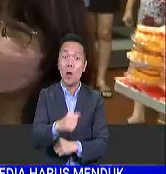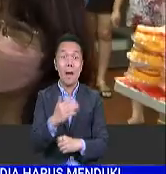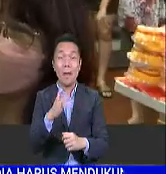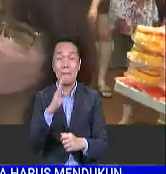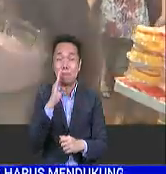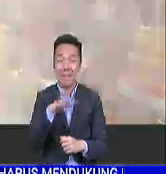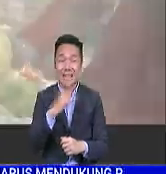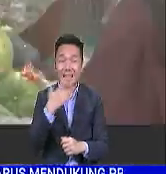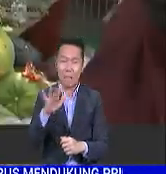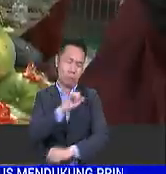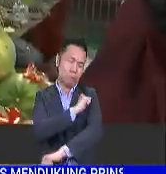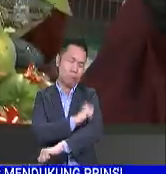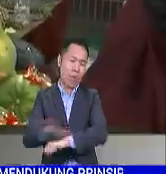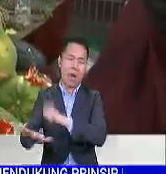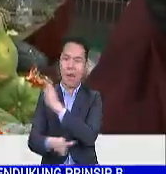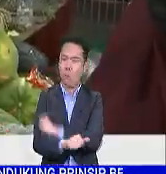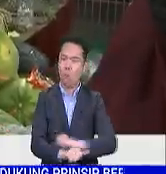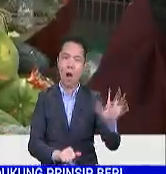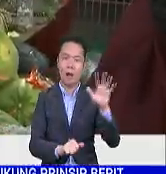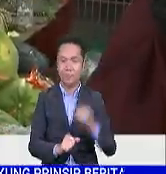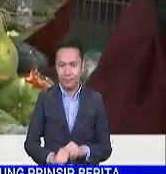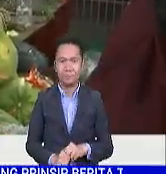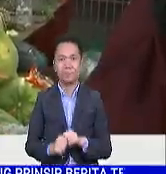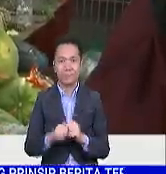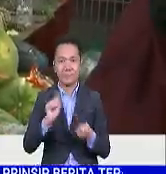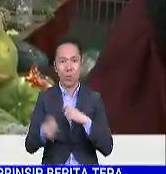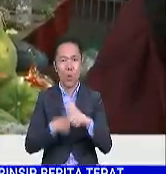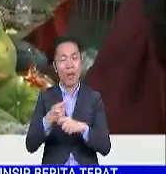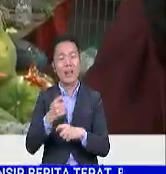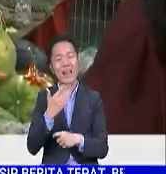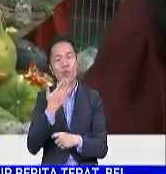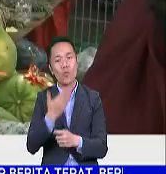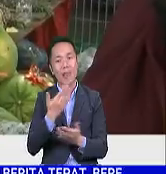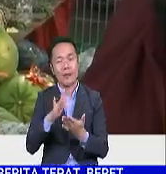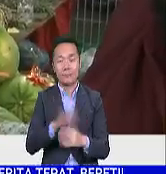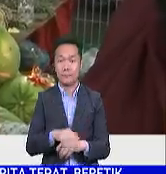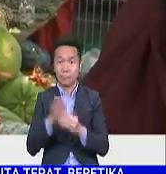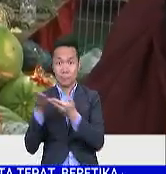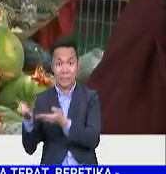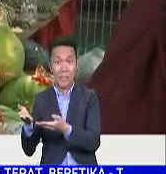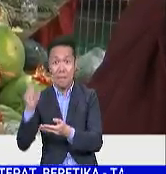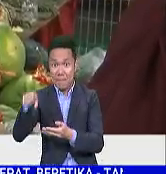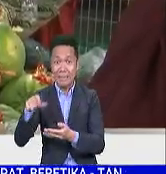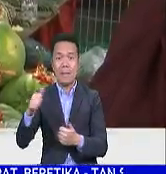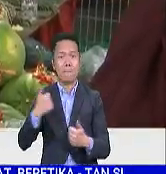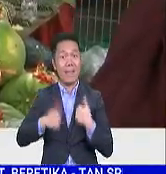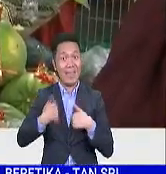to our life. Ini tradisi Cina untuk mandi